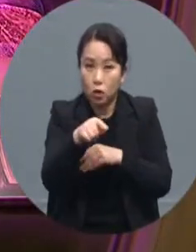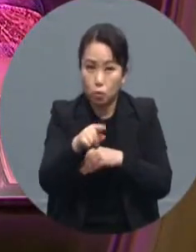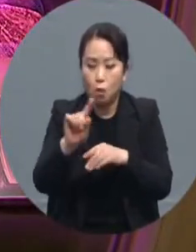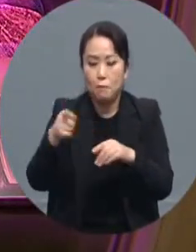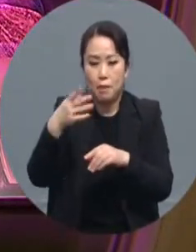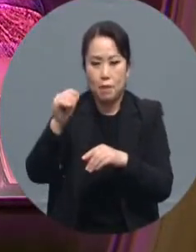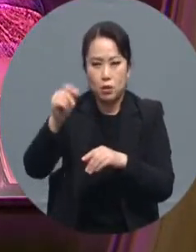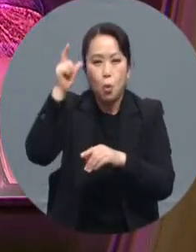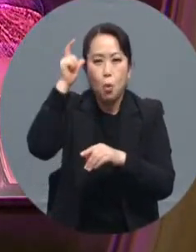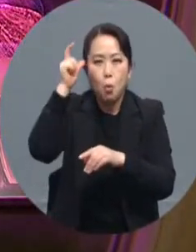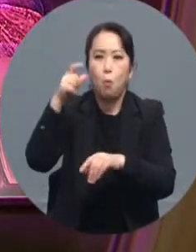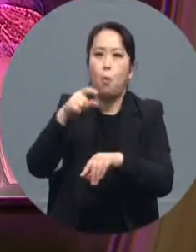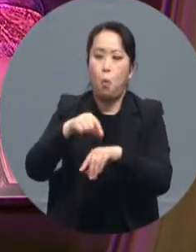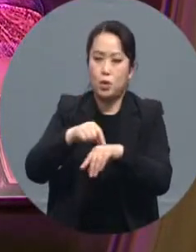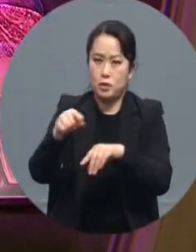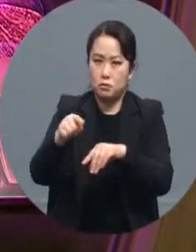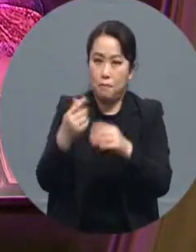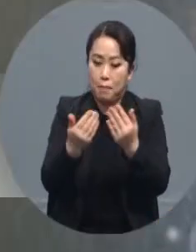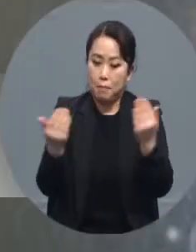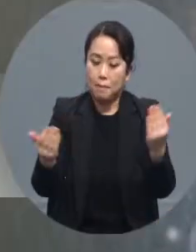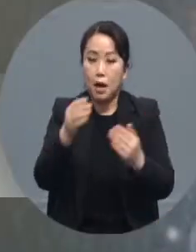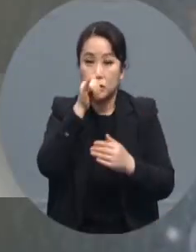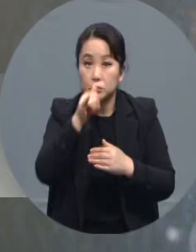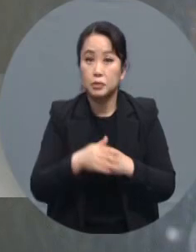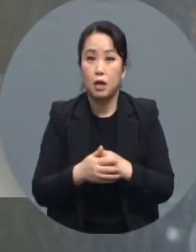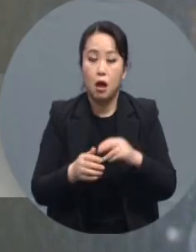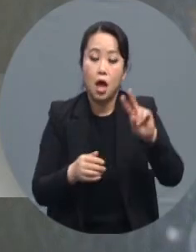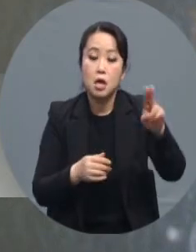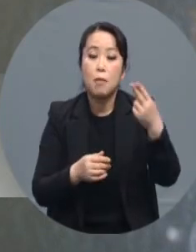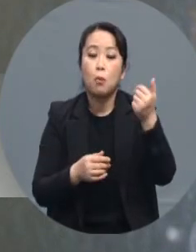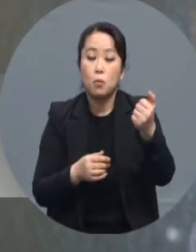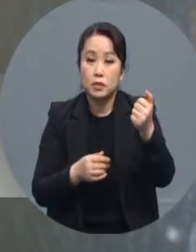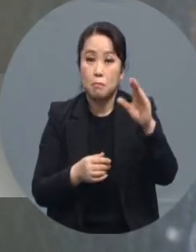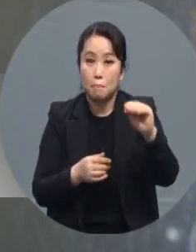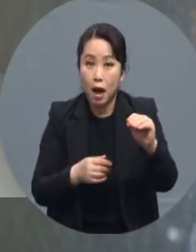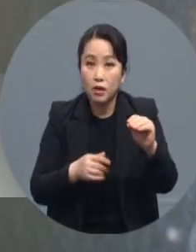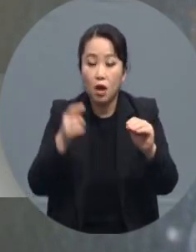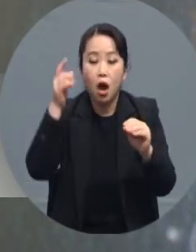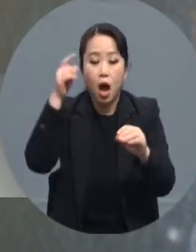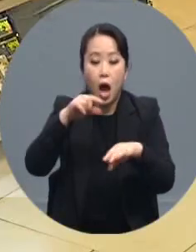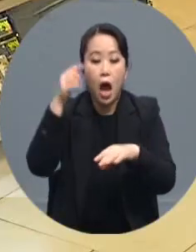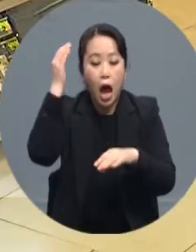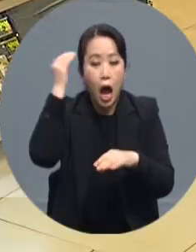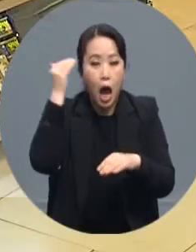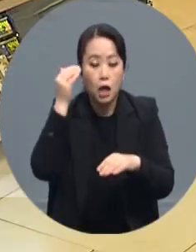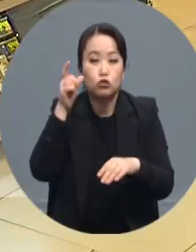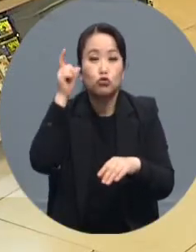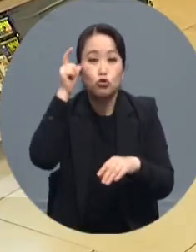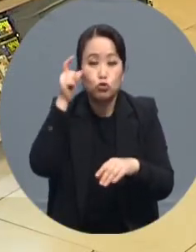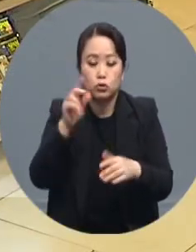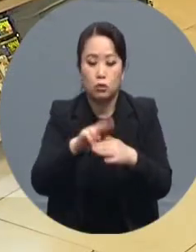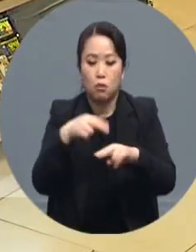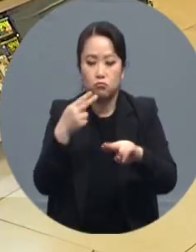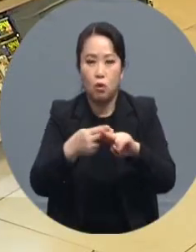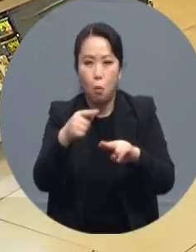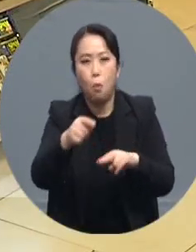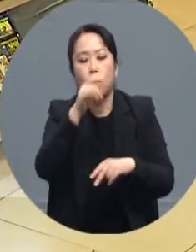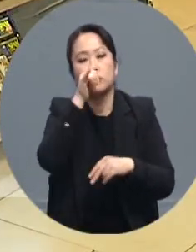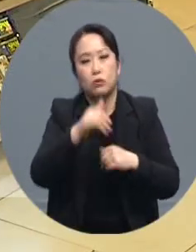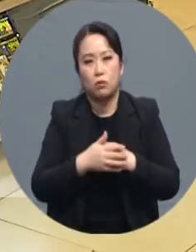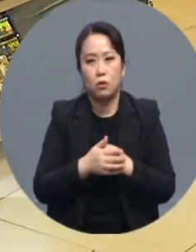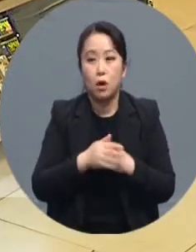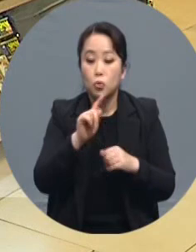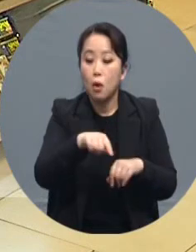진열장을 채웠습니다. 250만 원짜리 한우 선물도 눈길을 끕니다. 바로 옆 매대에